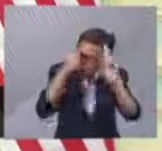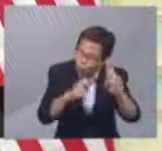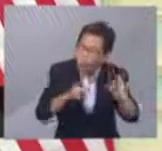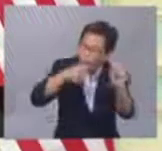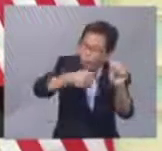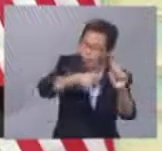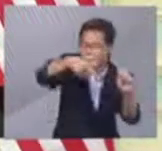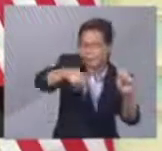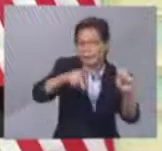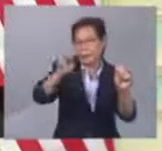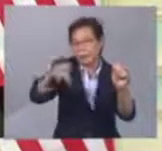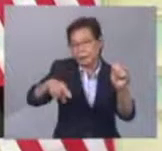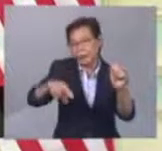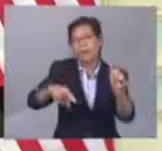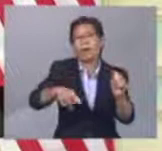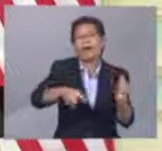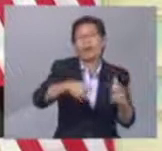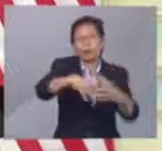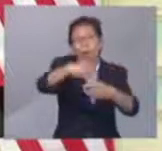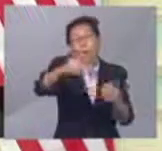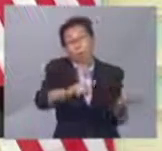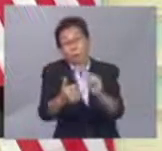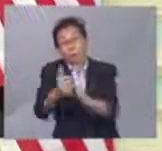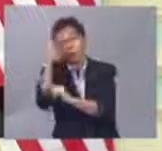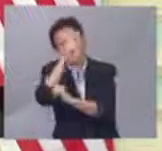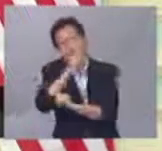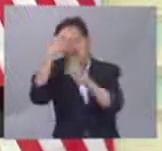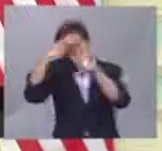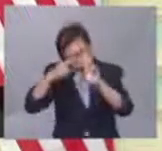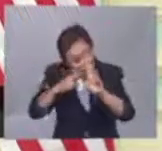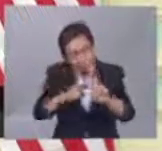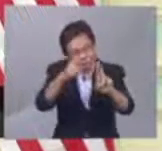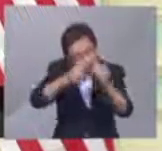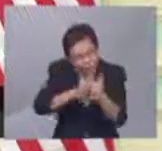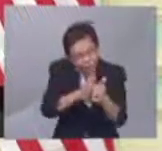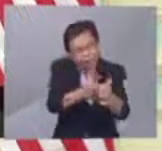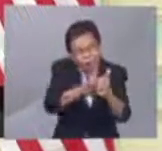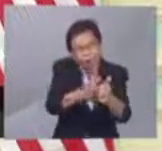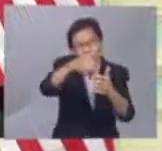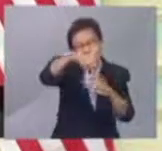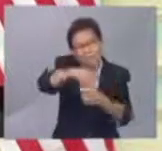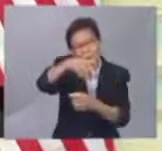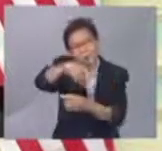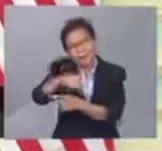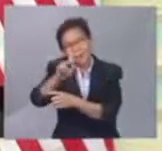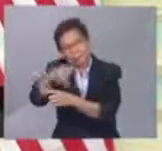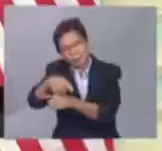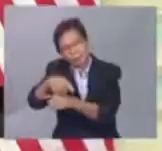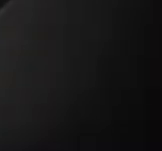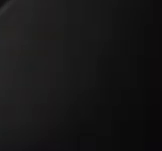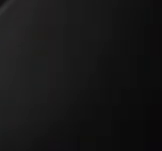setiap arahan yang dikeluarkan oleh kerajaan dan mematuhi setiap perintah di dalam PKP tersebut.